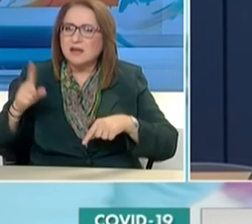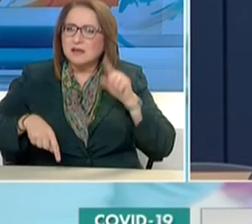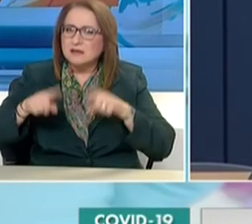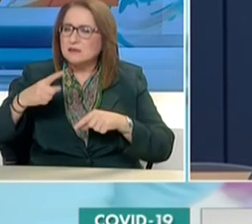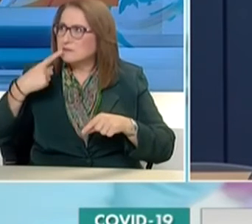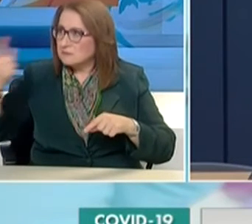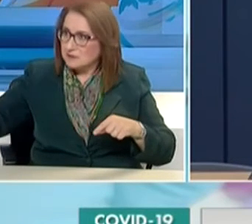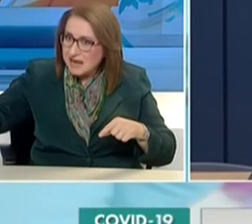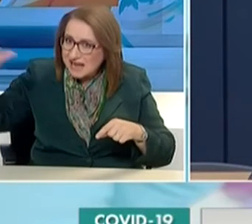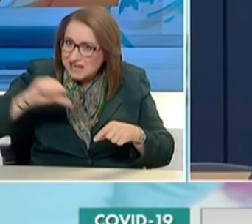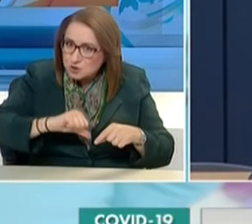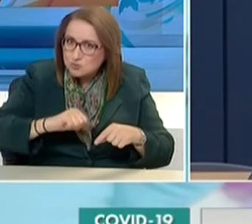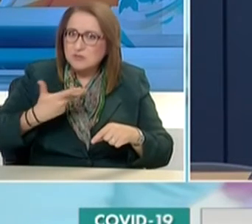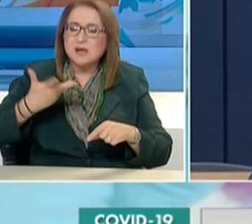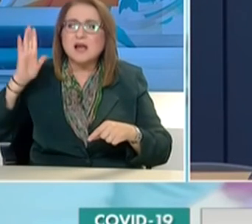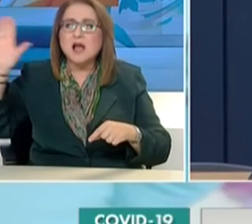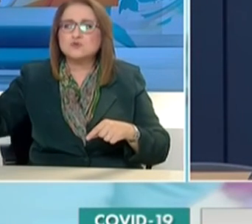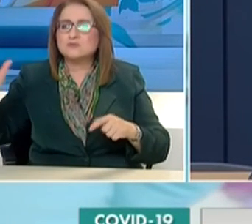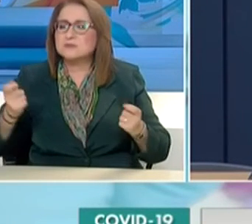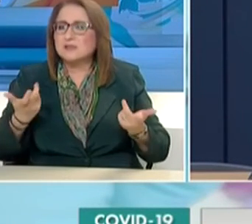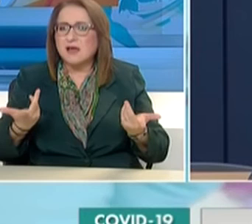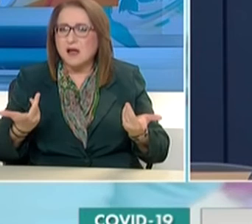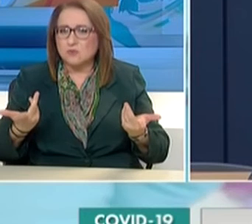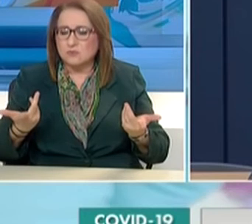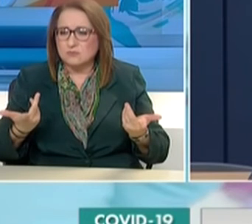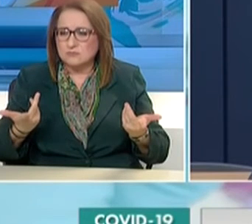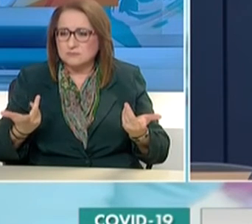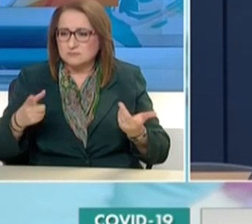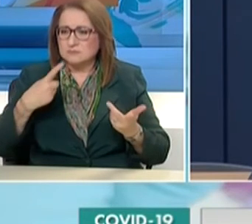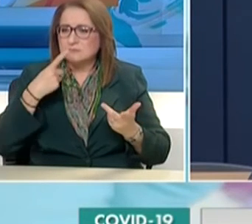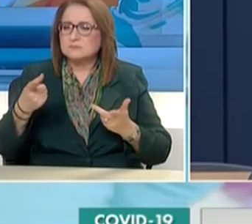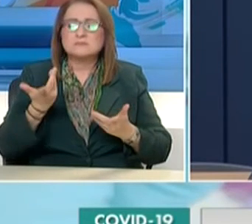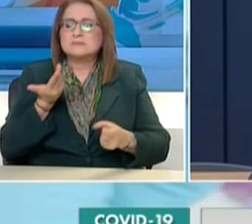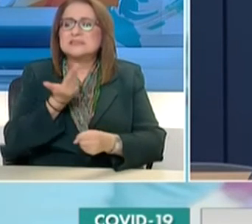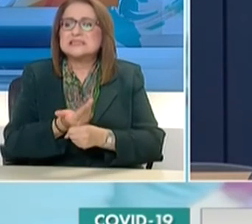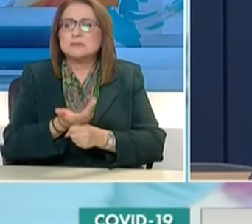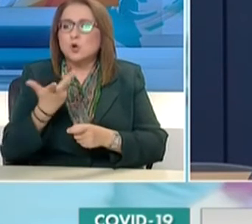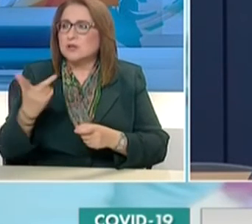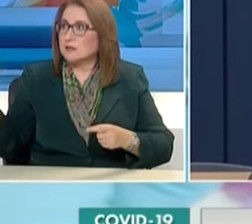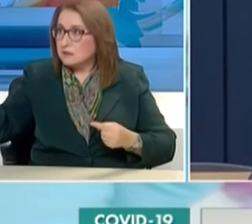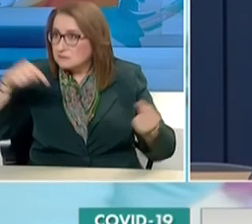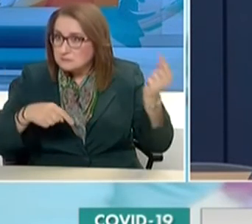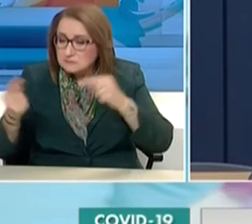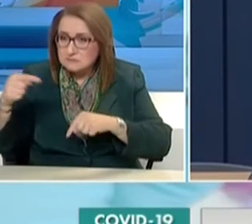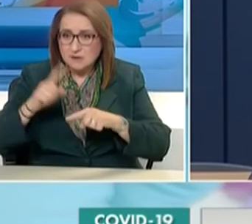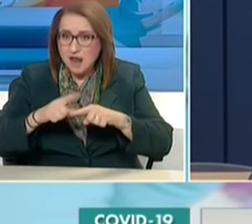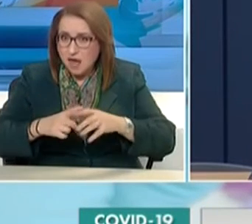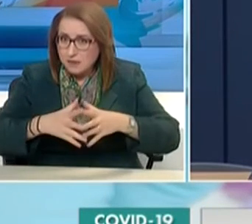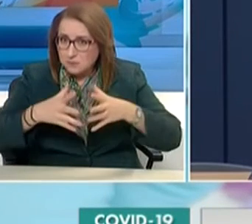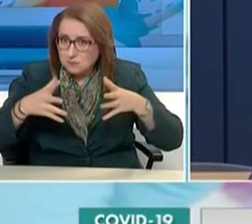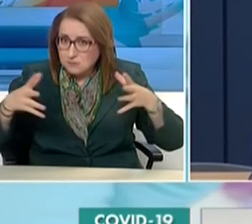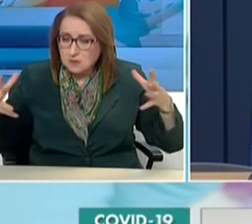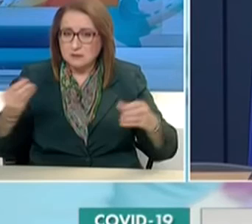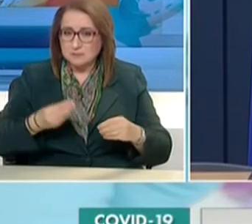να επιστρέψουν με βάση τον αριθμό των κρουσμάτων και την αύξησή τους, την αναλογία, την αναγωγή που